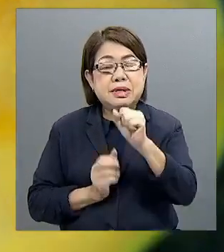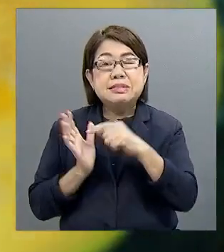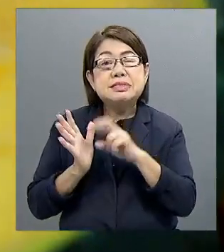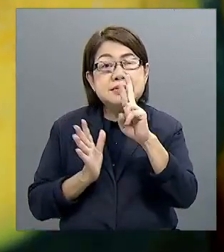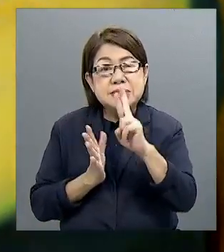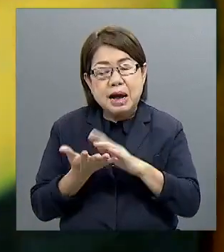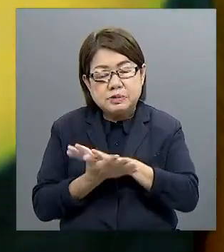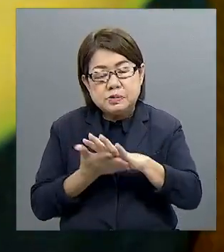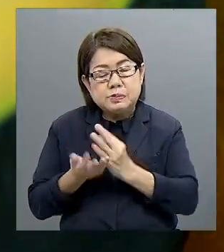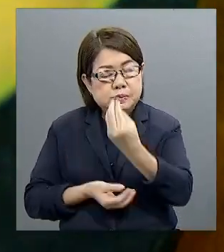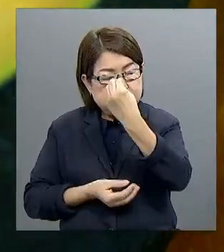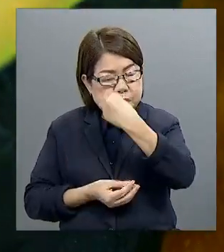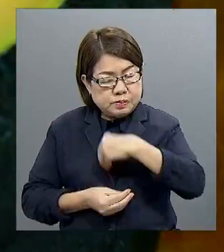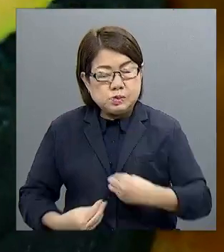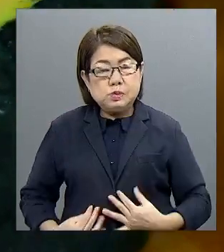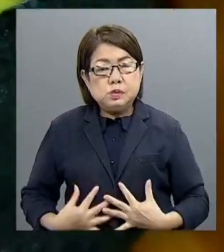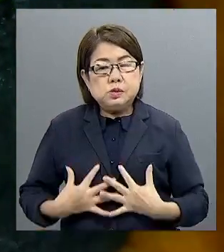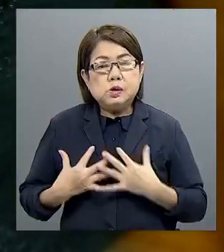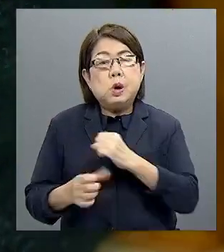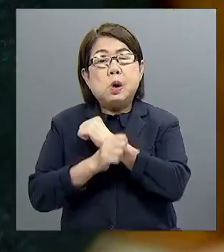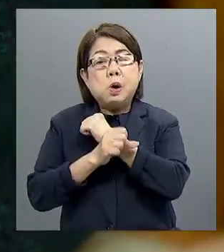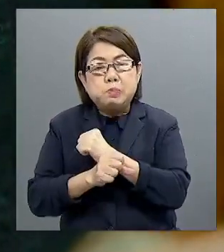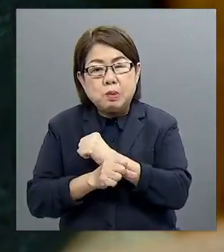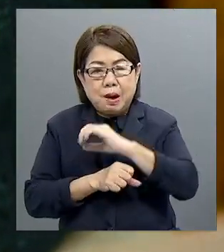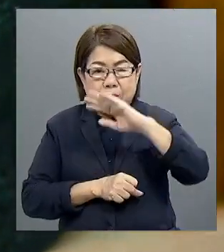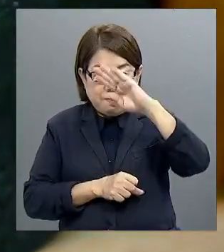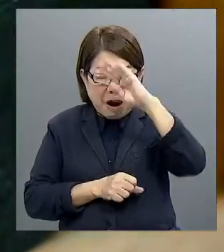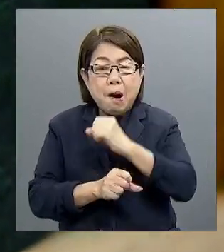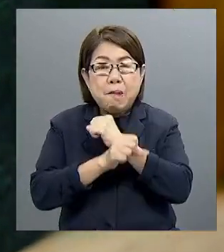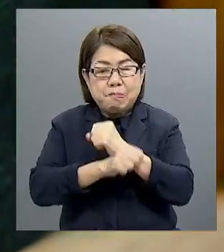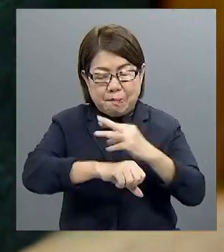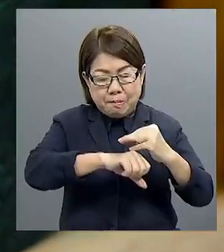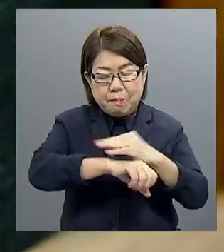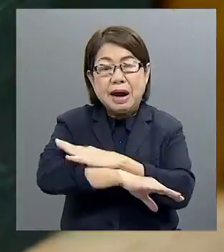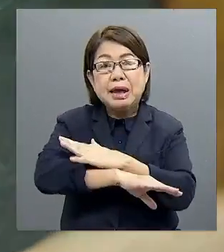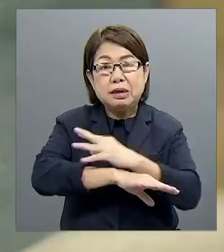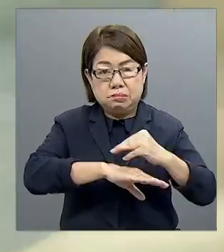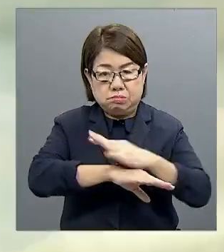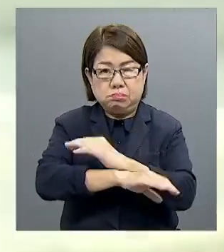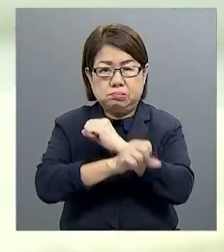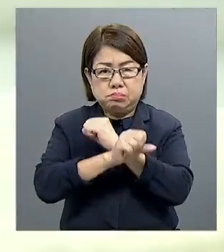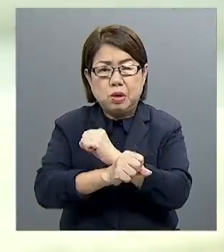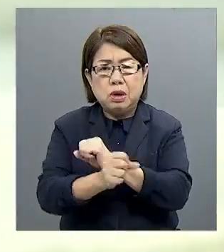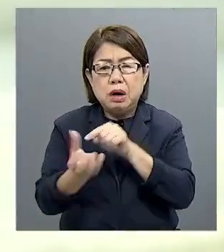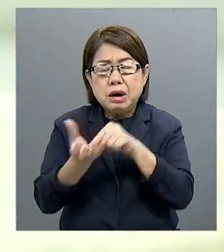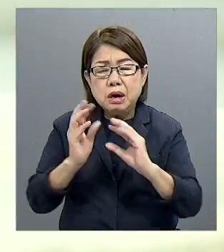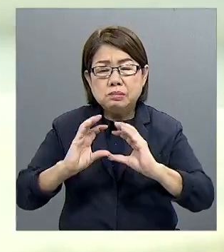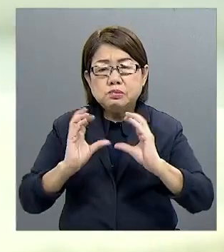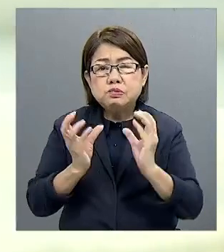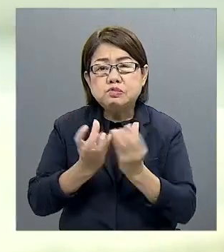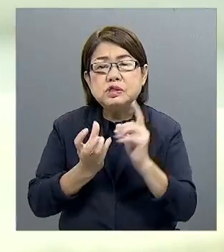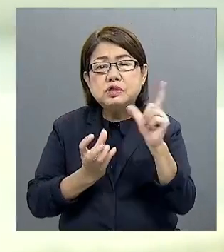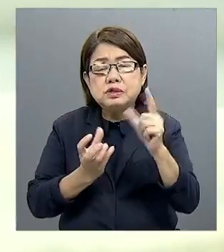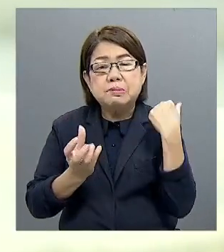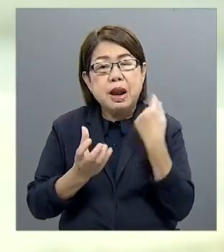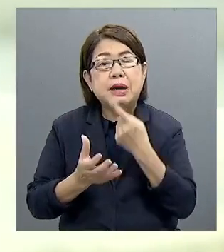ภาพลดความเสี่ยงโรคลดความเสี่ยงมะเร็ง อย่างในฟักทองมีสารอะไรที่จำเป็นกับสุขภาพของเราบ้างคะ มันมีสารเหลืองครับสารเหลืองตัว